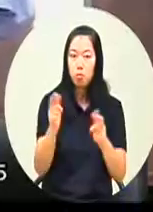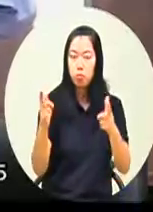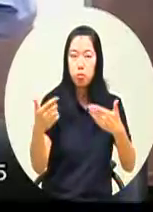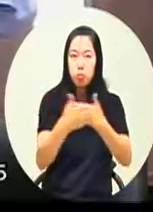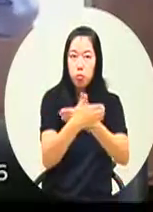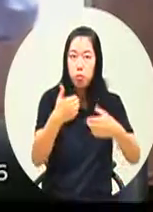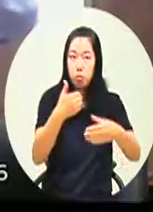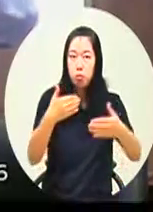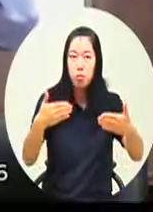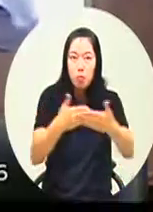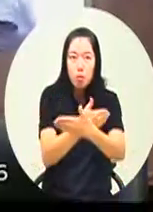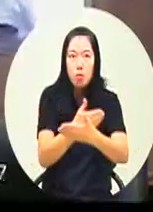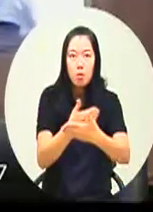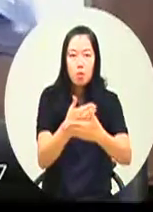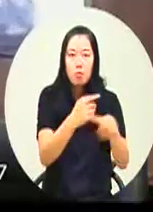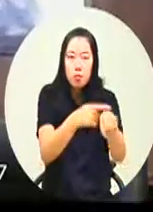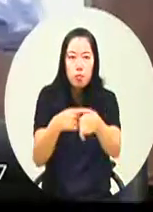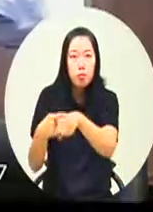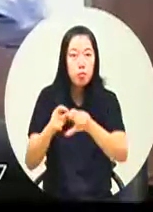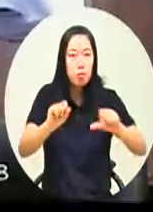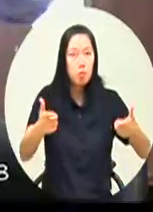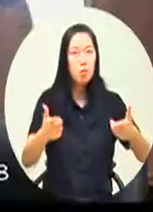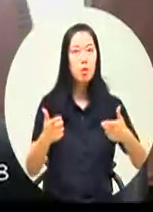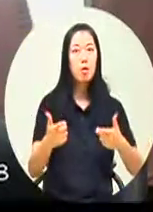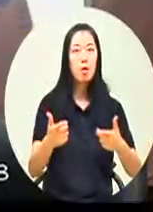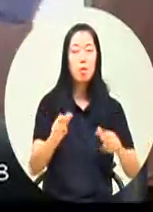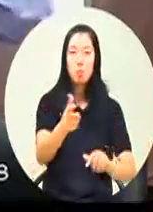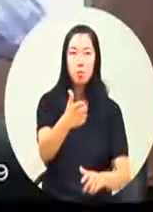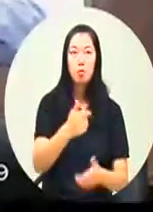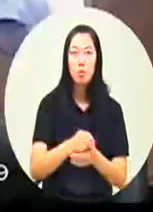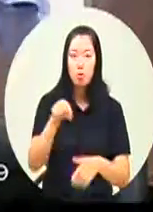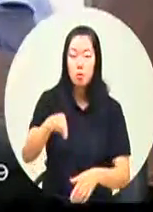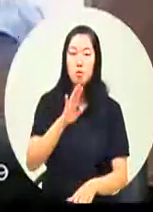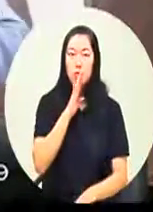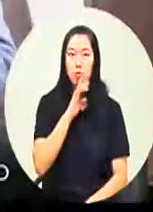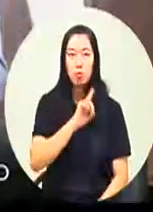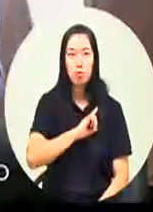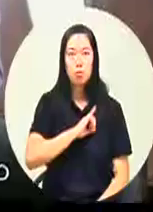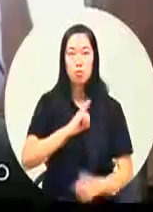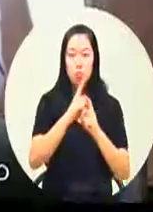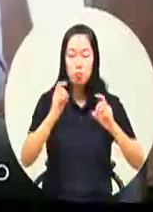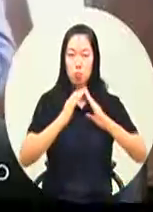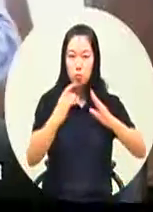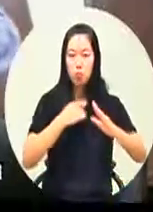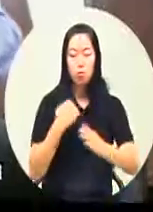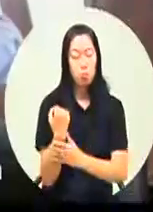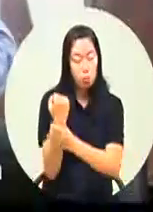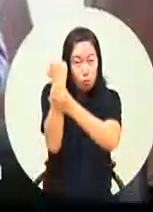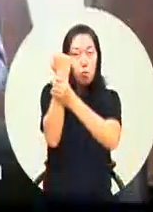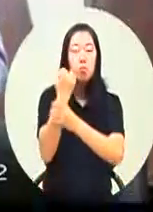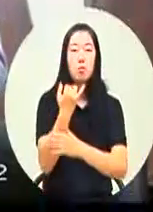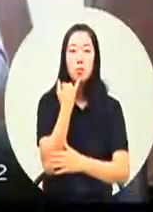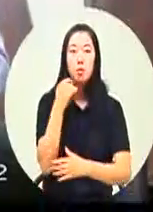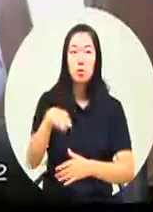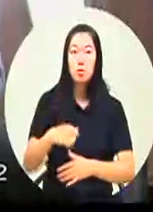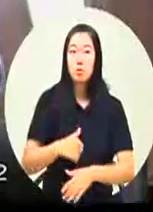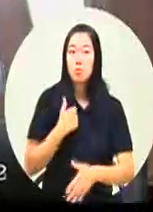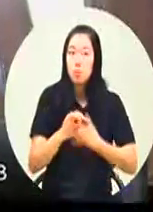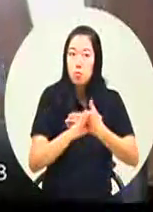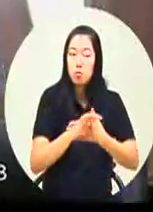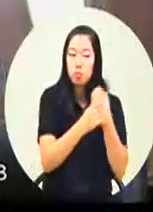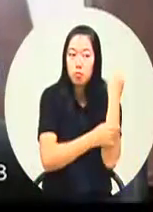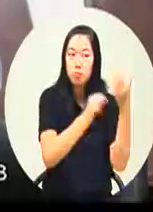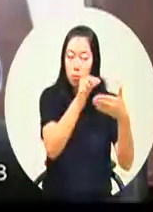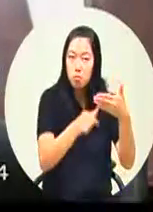为改变，嘛各位有没有发展新的产业，这个就是我们自己城市要去支持。所以说那个实验法规的重要